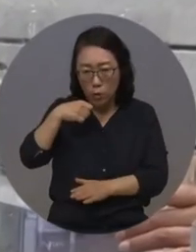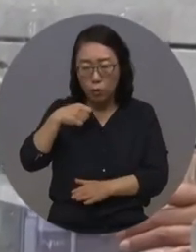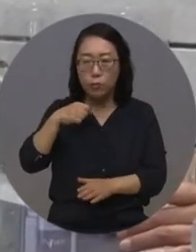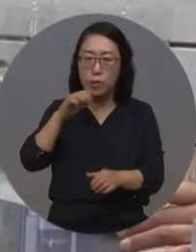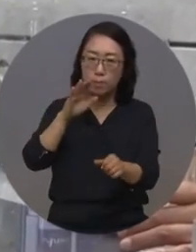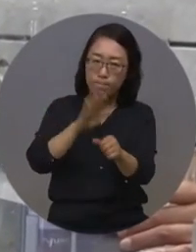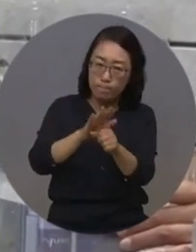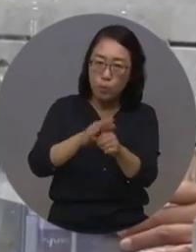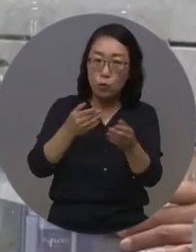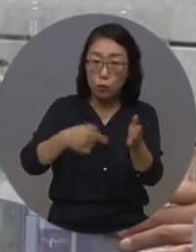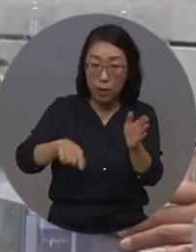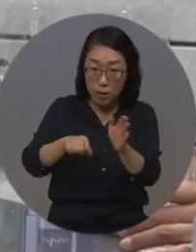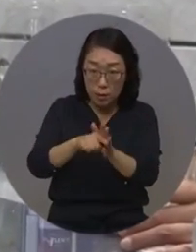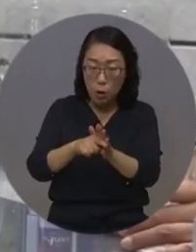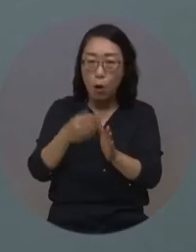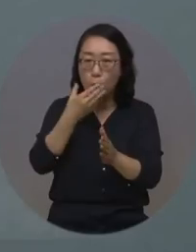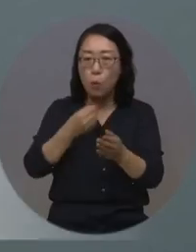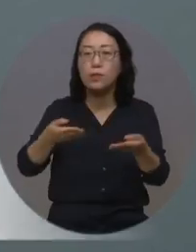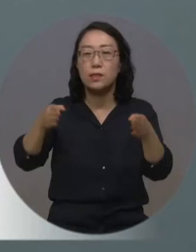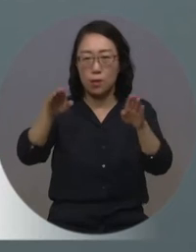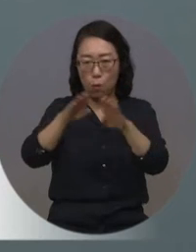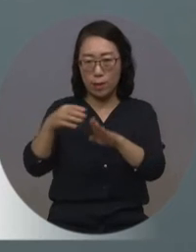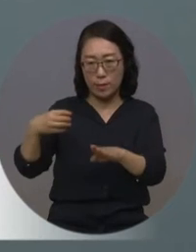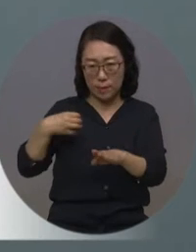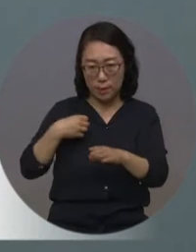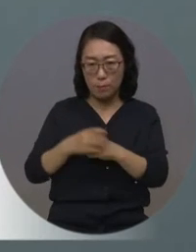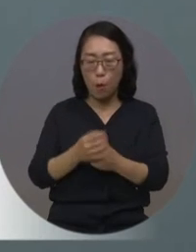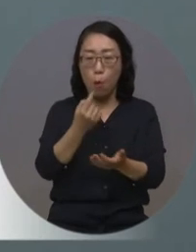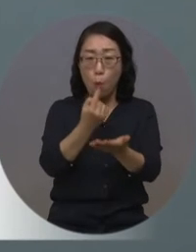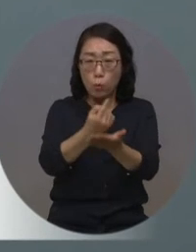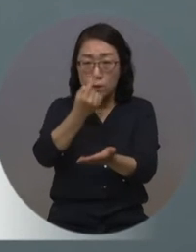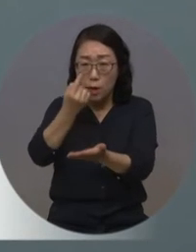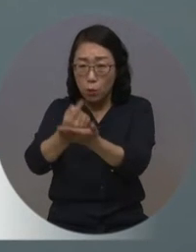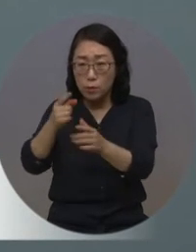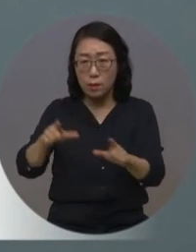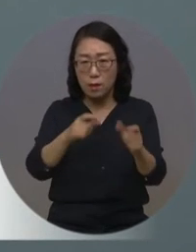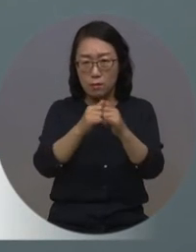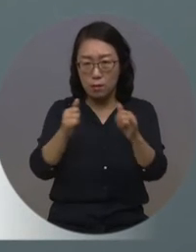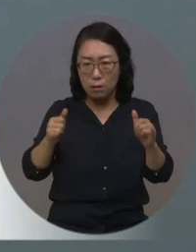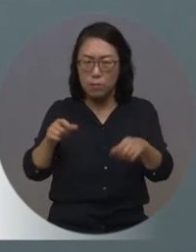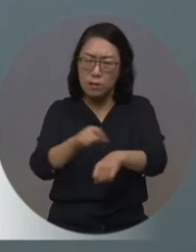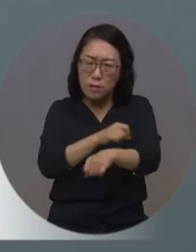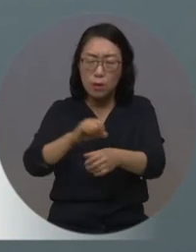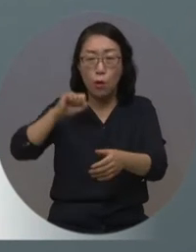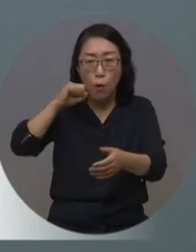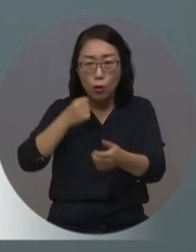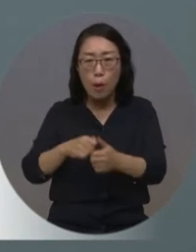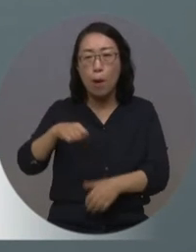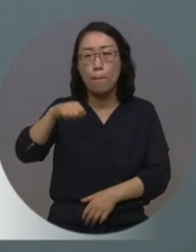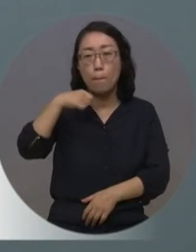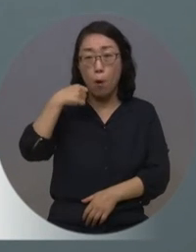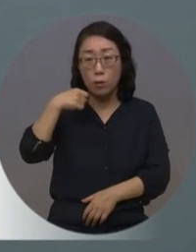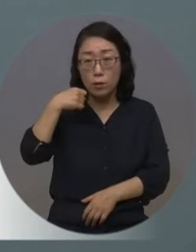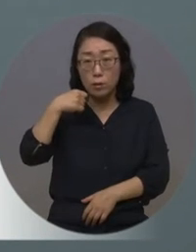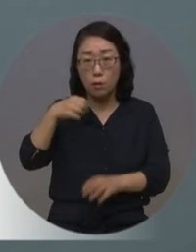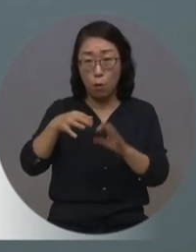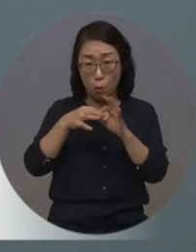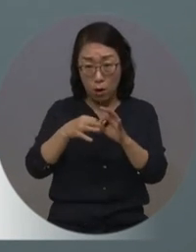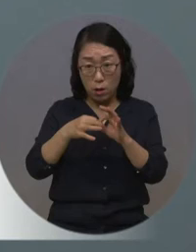지원은 복지관이 담당합니다. 독거 어르신들이 특히 어려움을 겪고 있는 식사 수급에